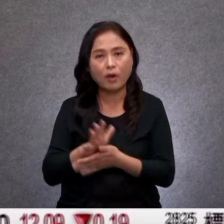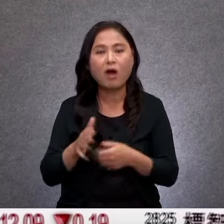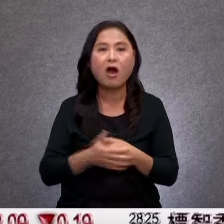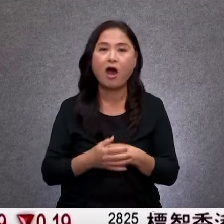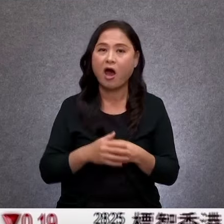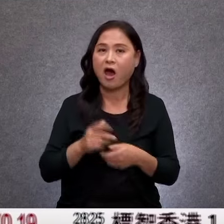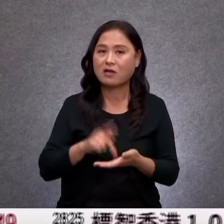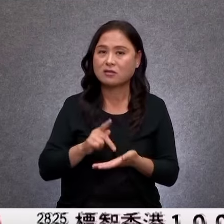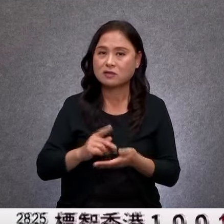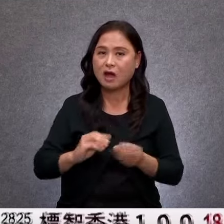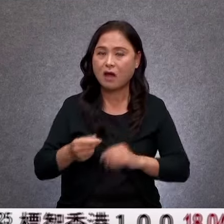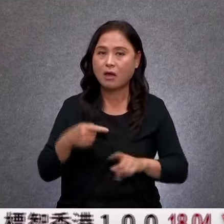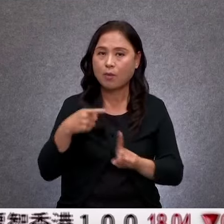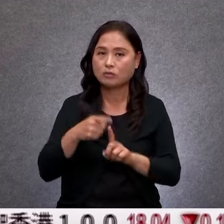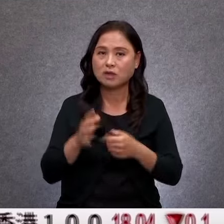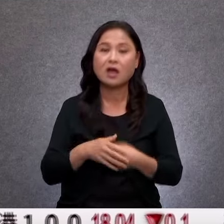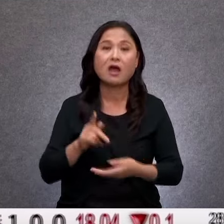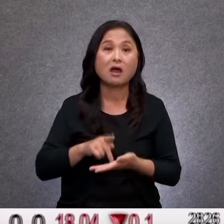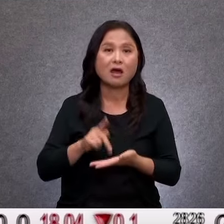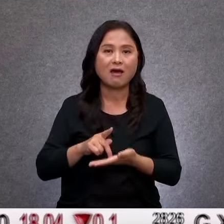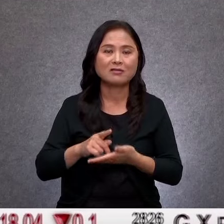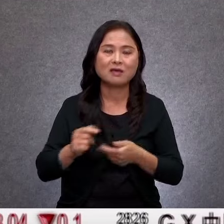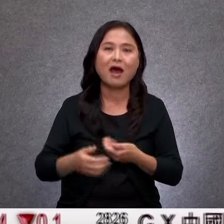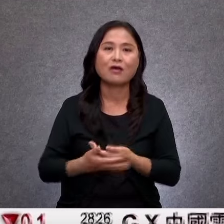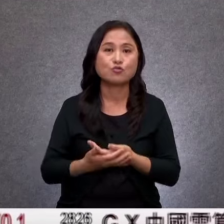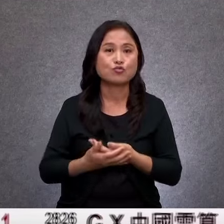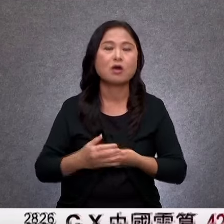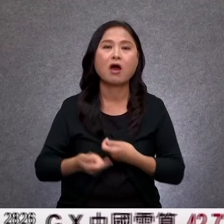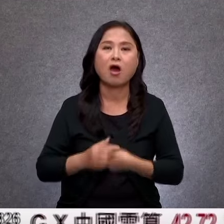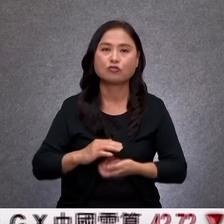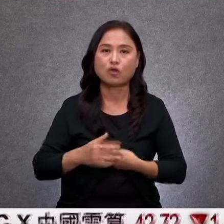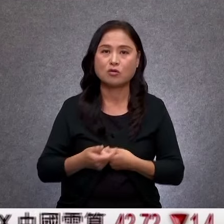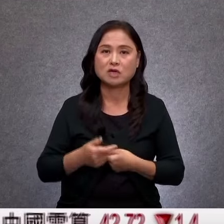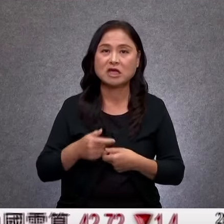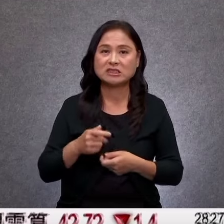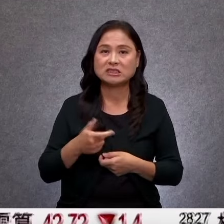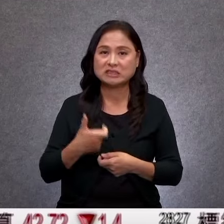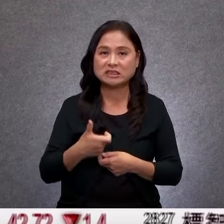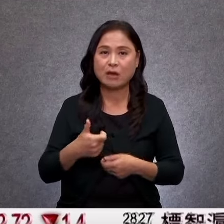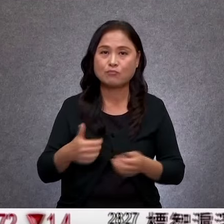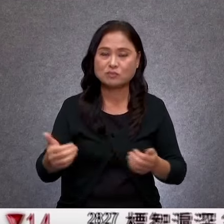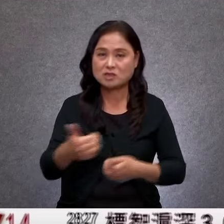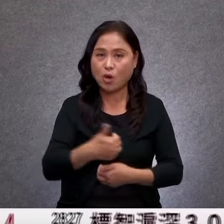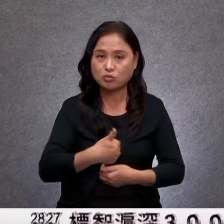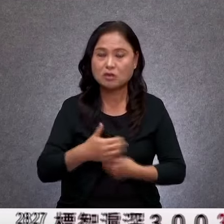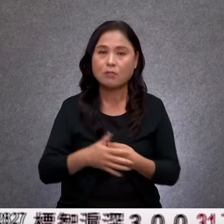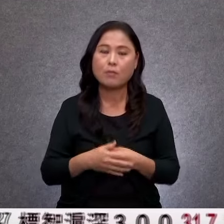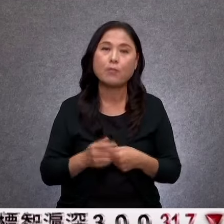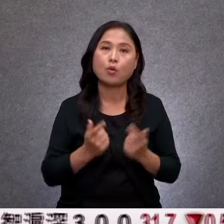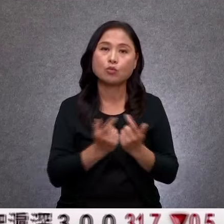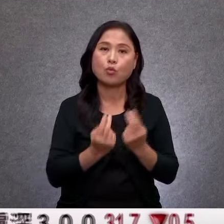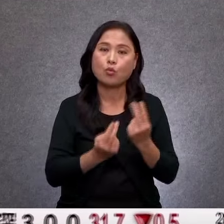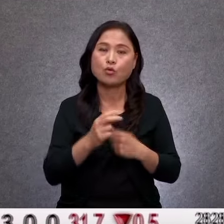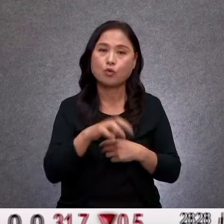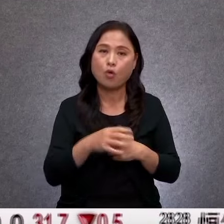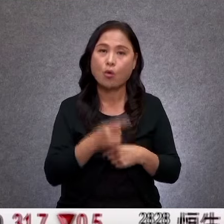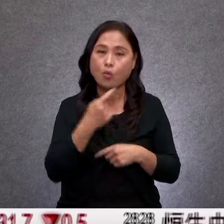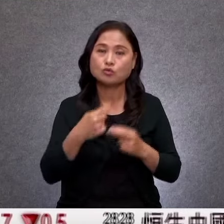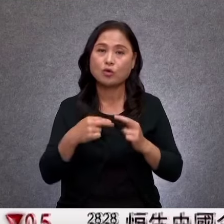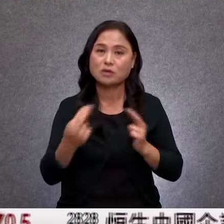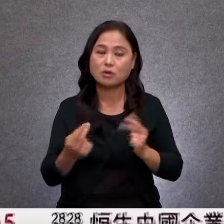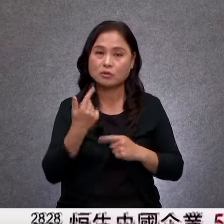哋嚟緊呢幾年發債主要嘅目的咧，就係我哋通過發債籌集資金，去推動包括